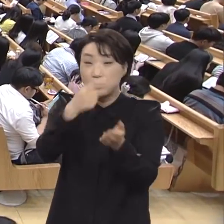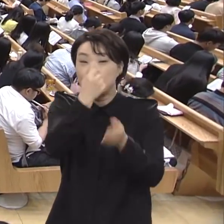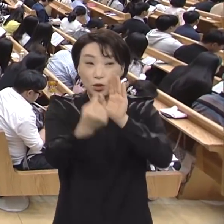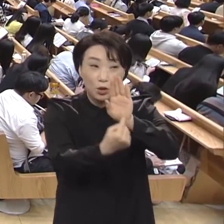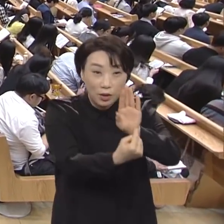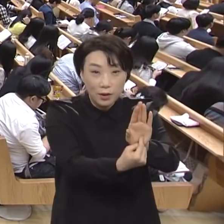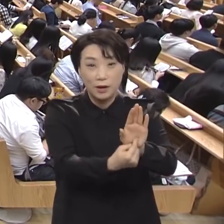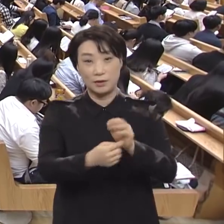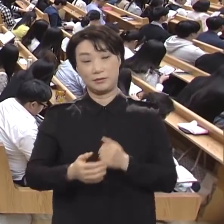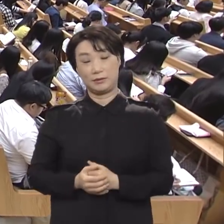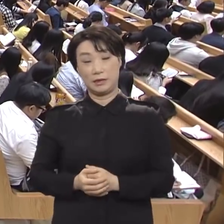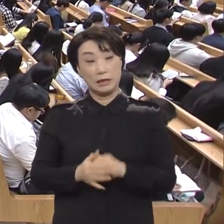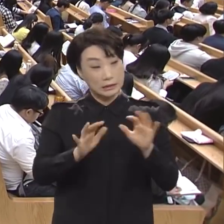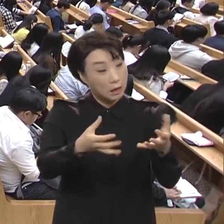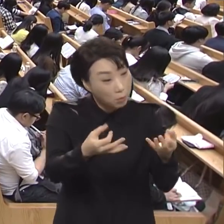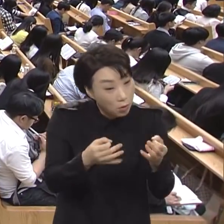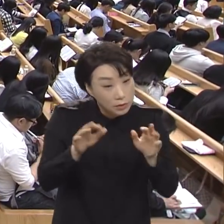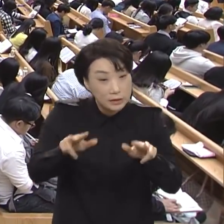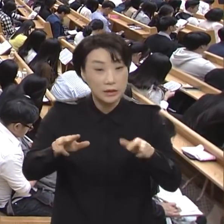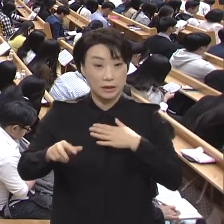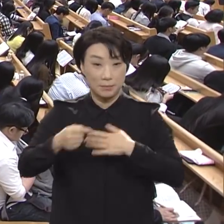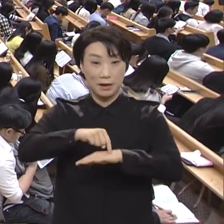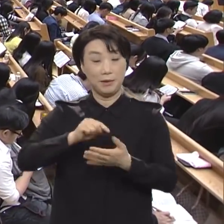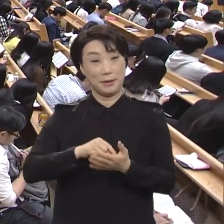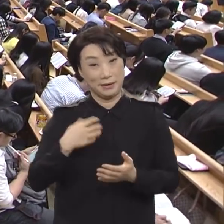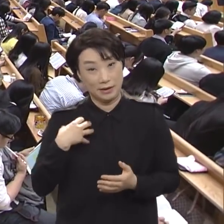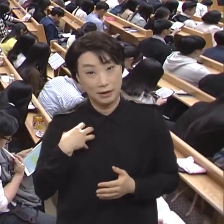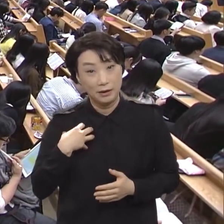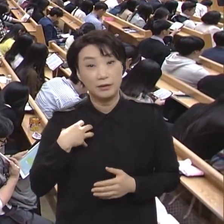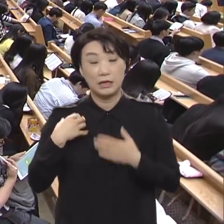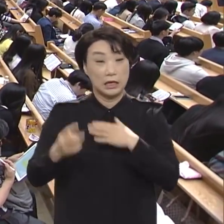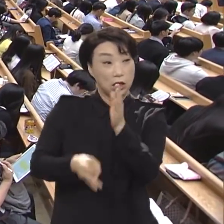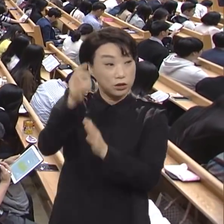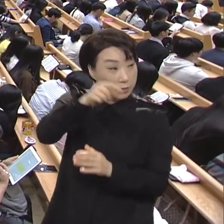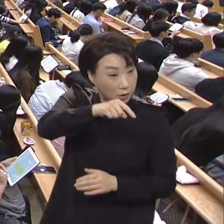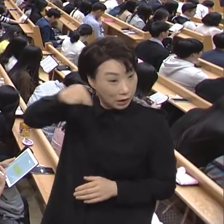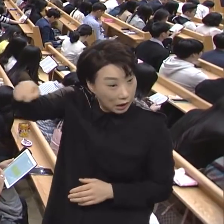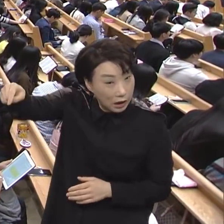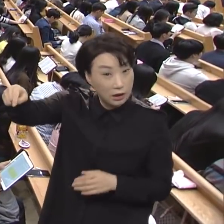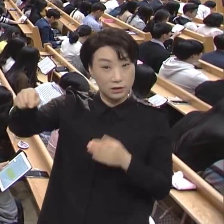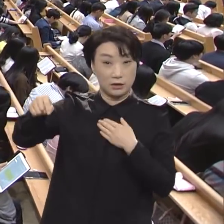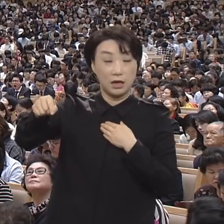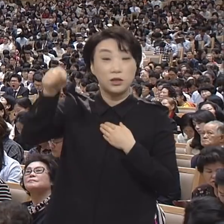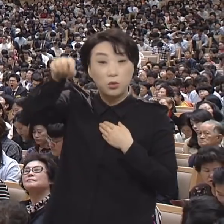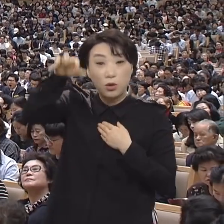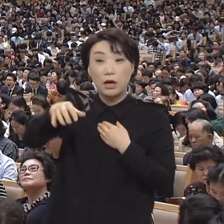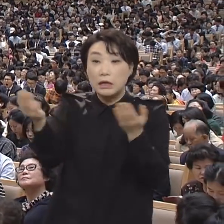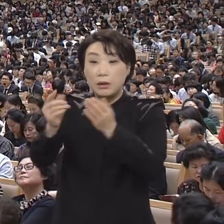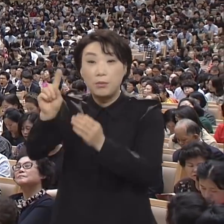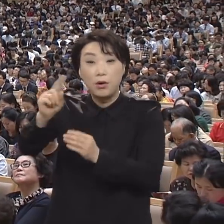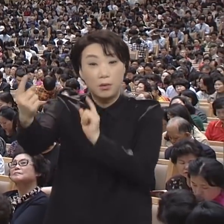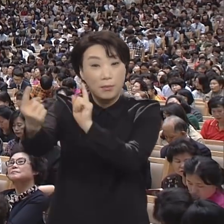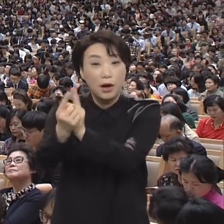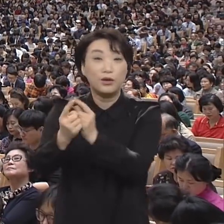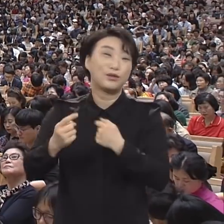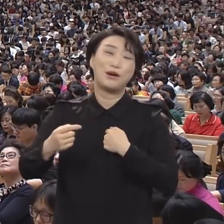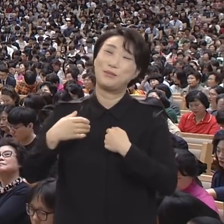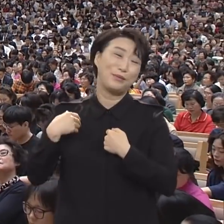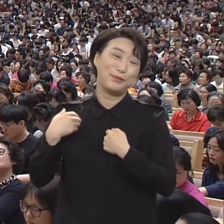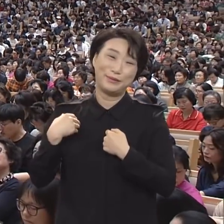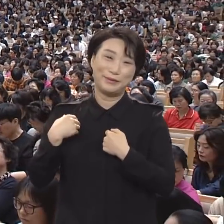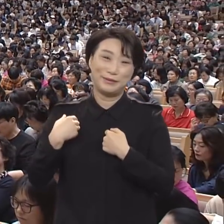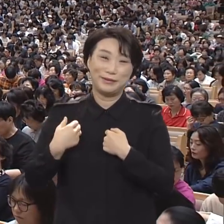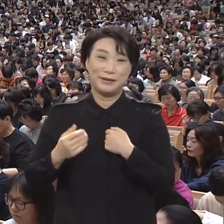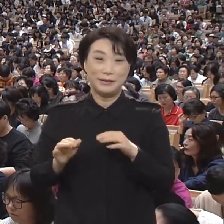증거한 것이라. 보라, 이제 나는 심령의 매임을 받아 예루살렘으로 가는데 저기서 무슨 일을 만날는지